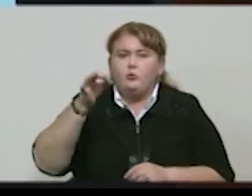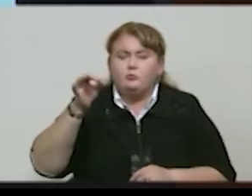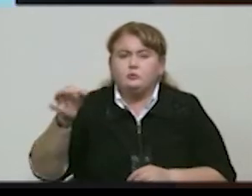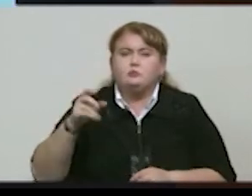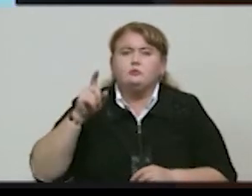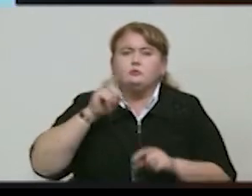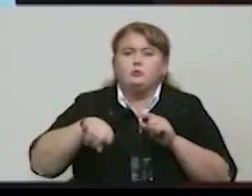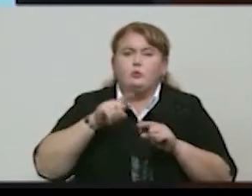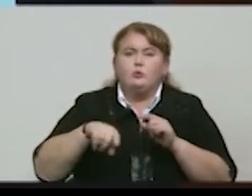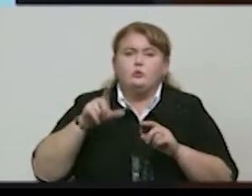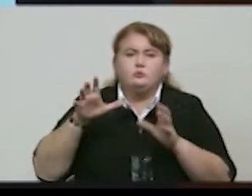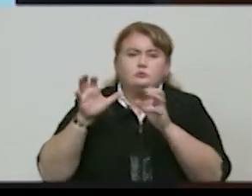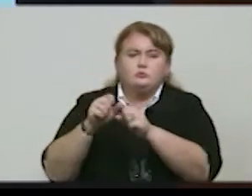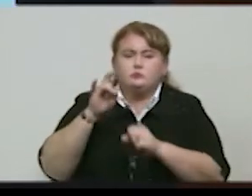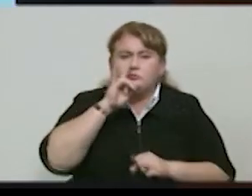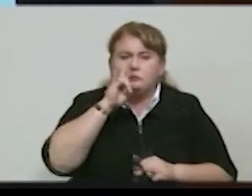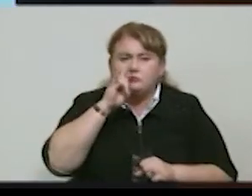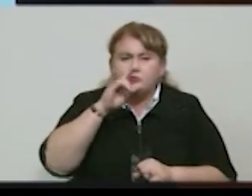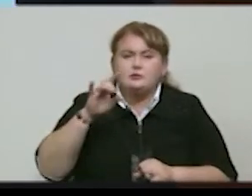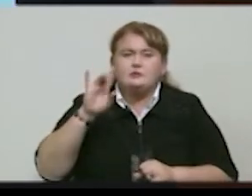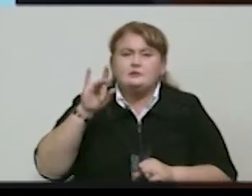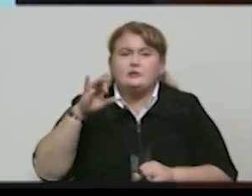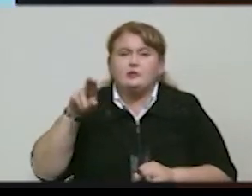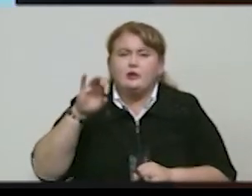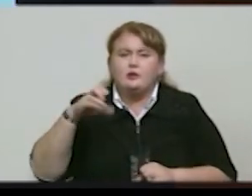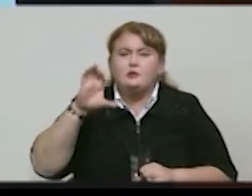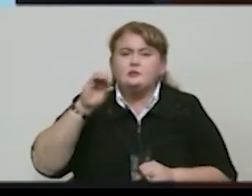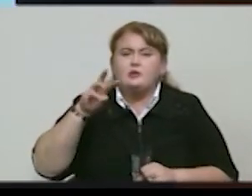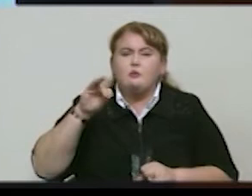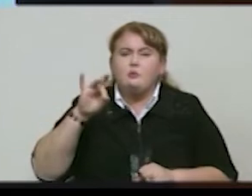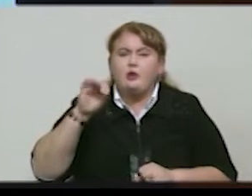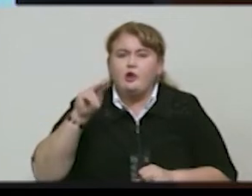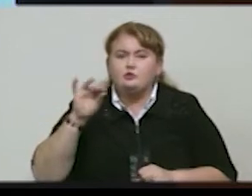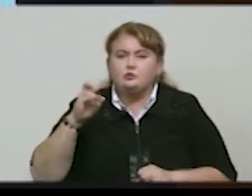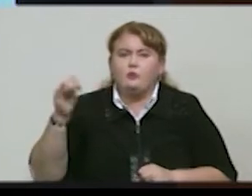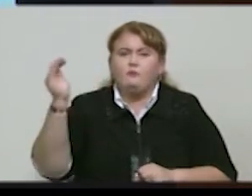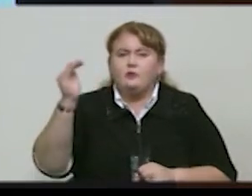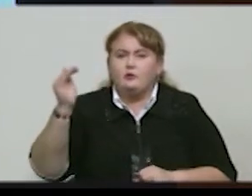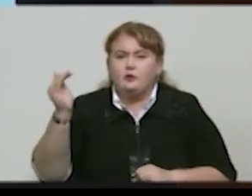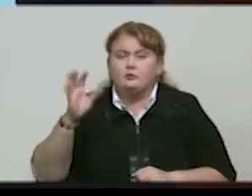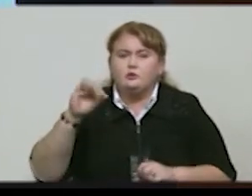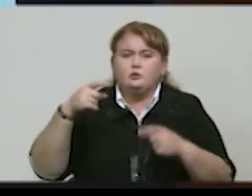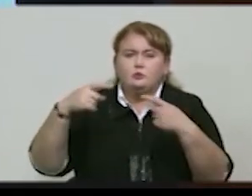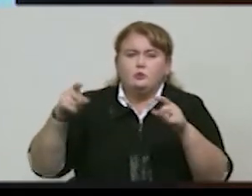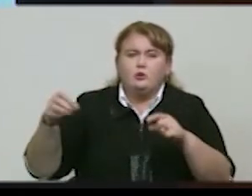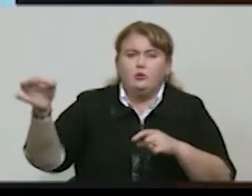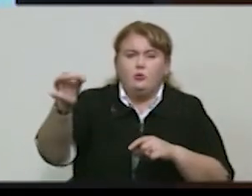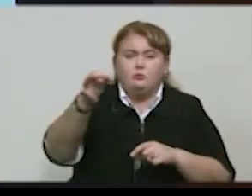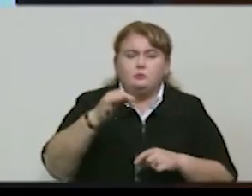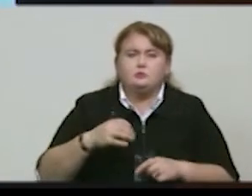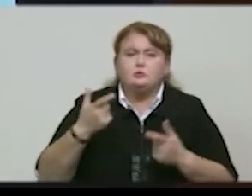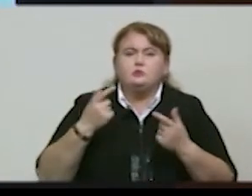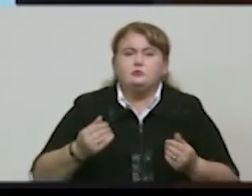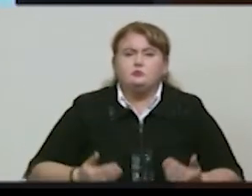оно захватило Самаркандскую, Сырдарьинскую, Семипалатинскую, Семиреченскую, Ферганскую и другие области,